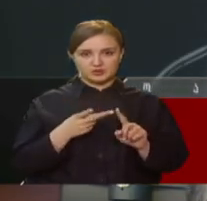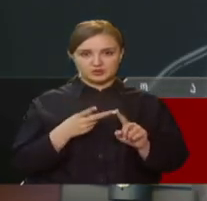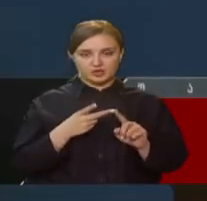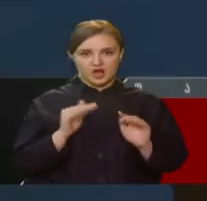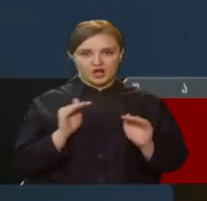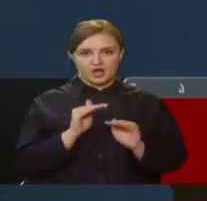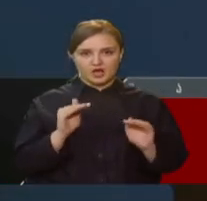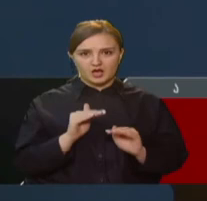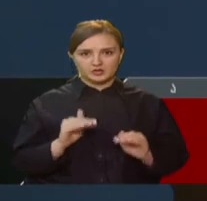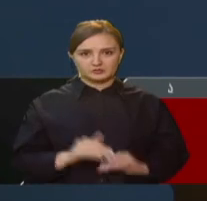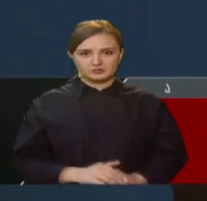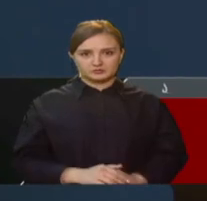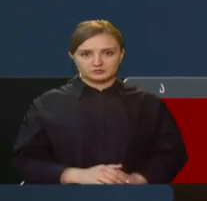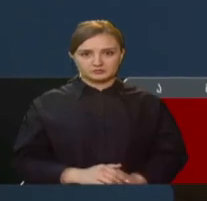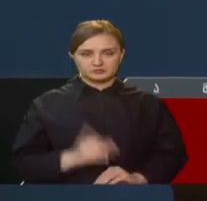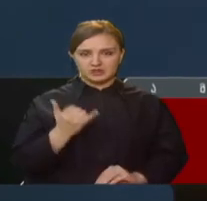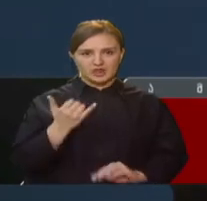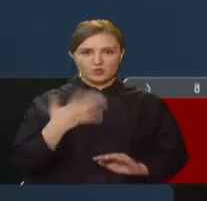է